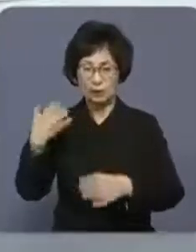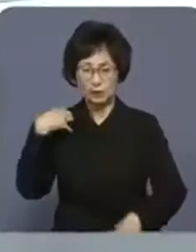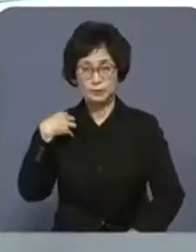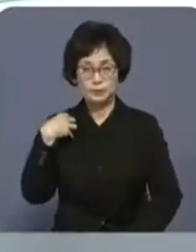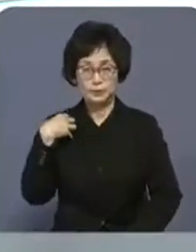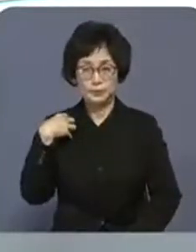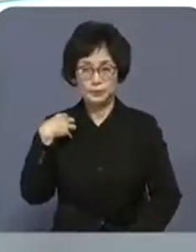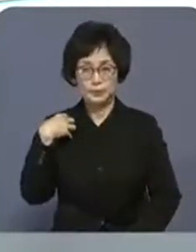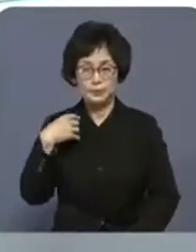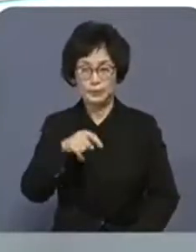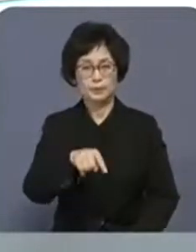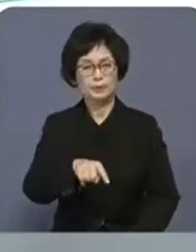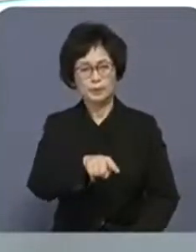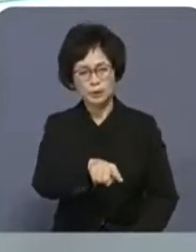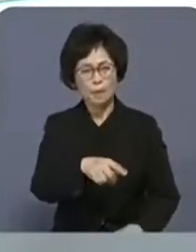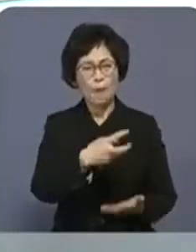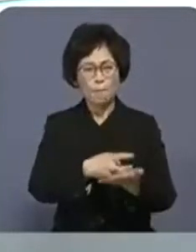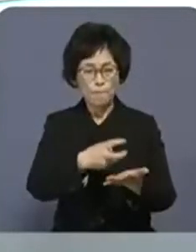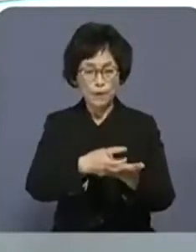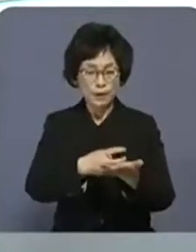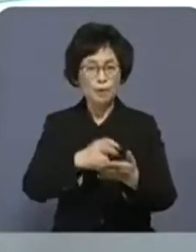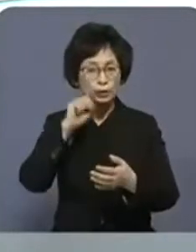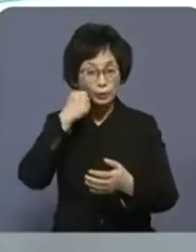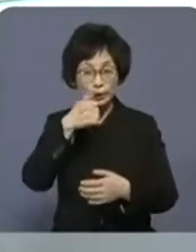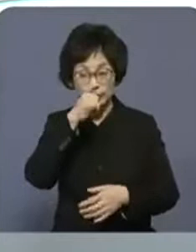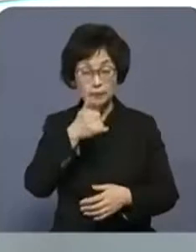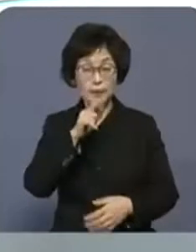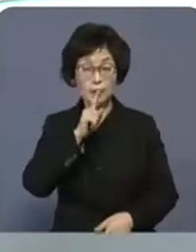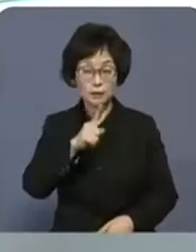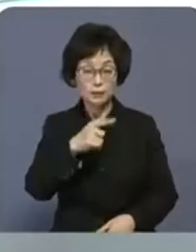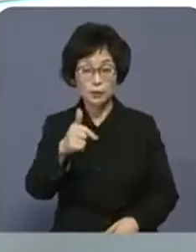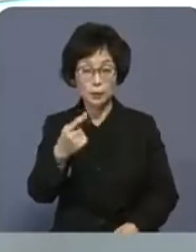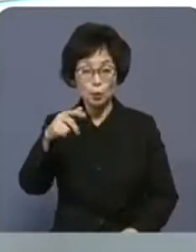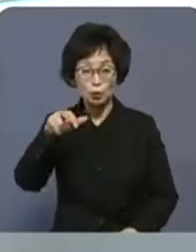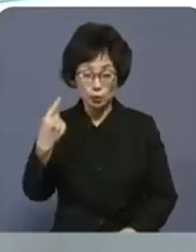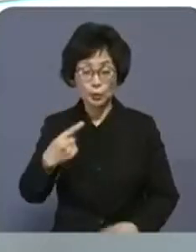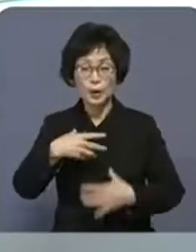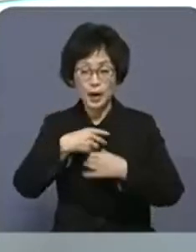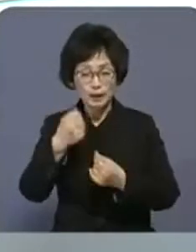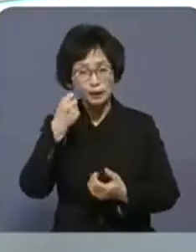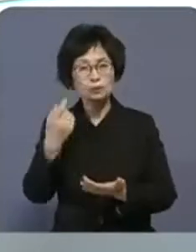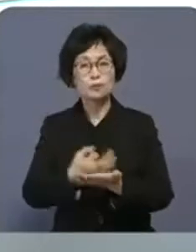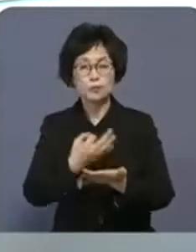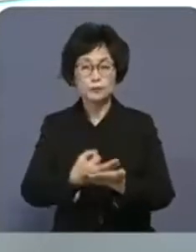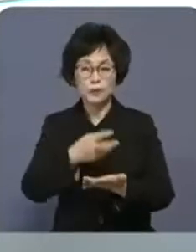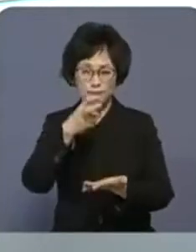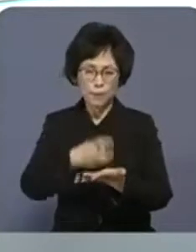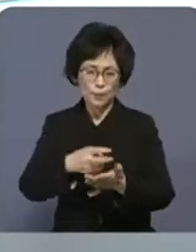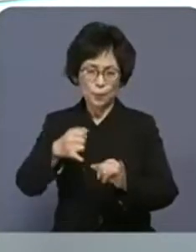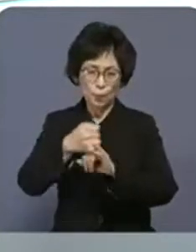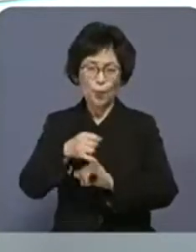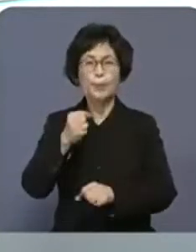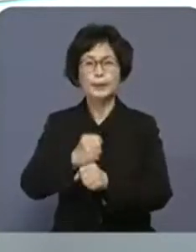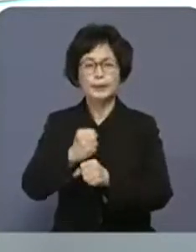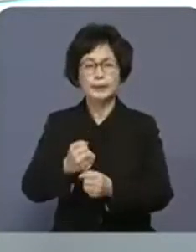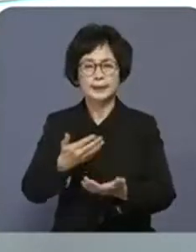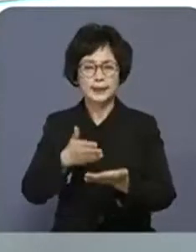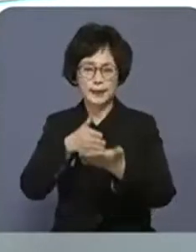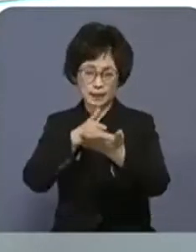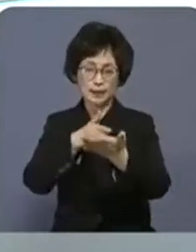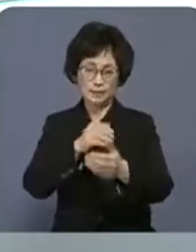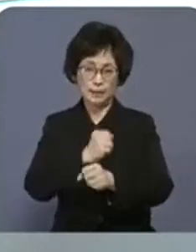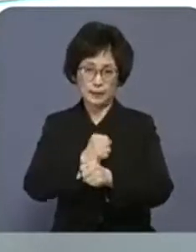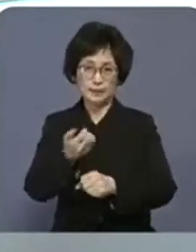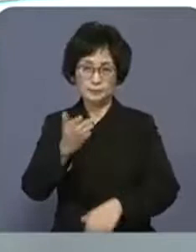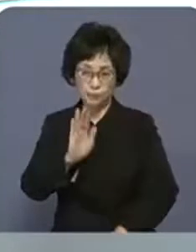적용해 어려움이 있다는 얘기가 나오지만 노조 측에서는 안전 운임 제 반드시 법제화를 해야 된다 이렇게 주장을 하는데 그만큼